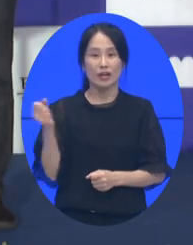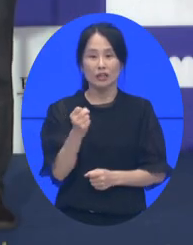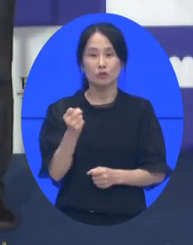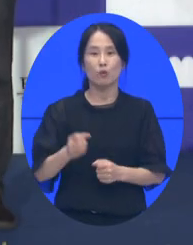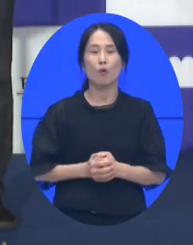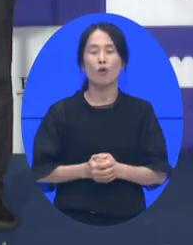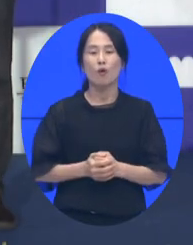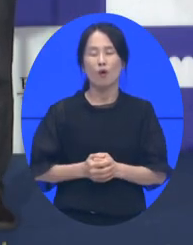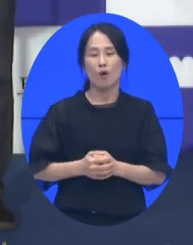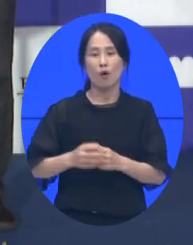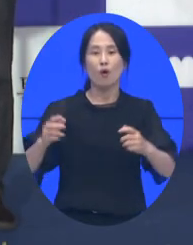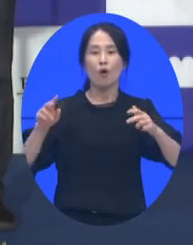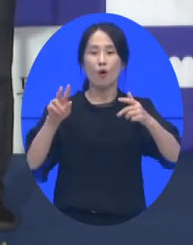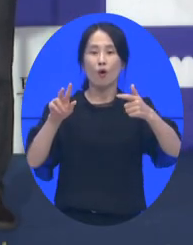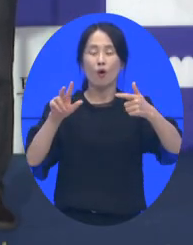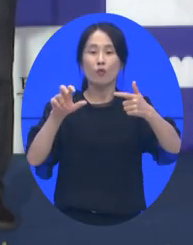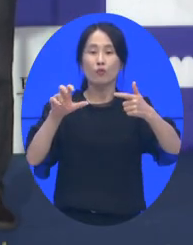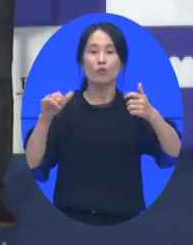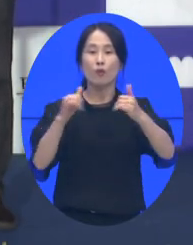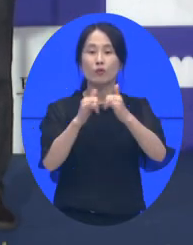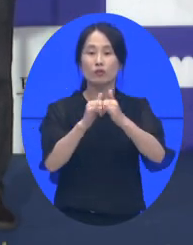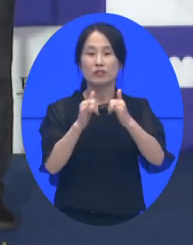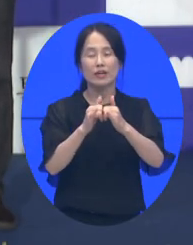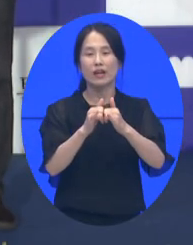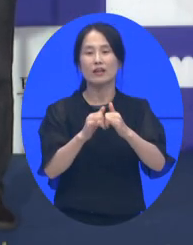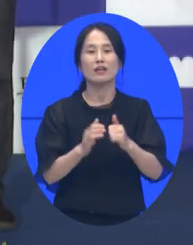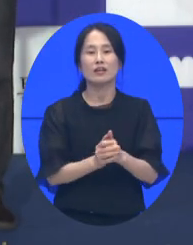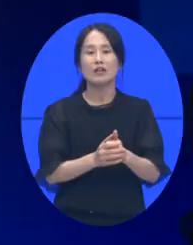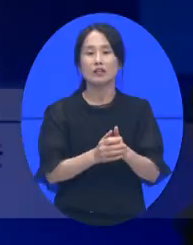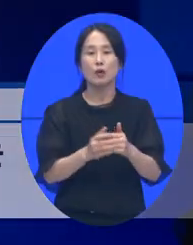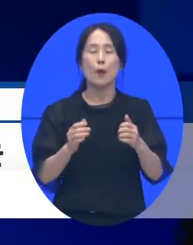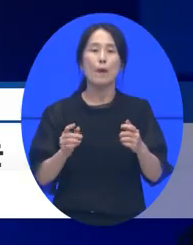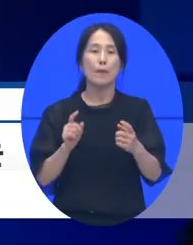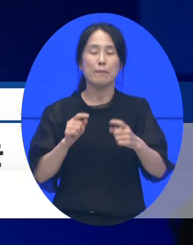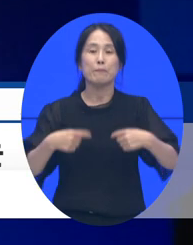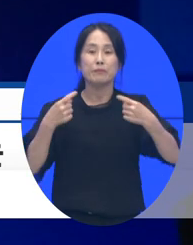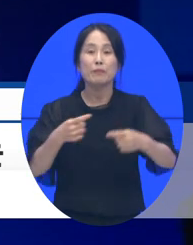김병환 씨의 아들과 손자 등 가족 3대를 초청했습니다